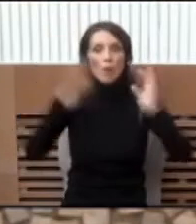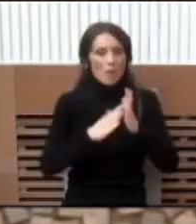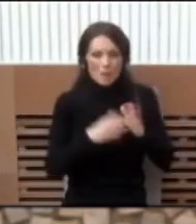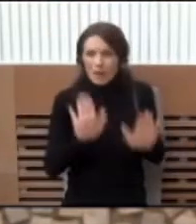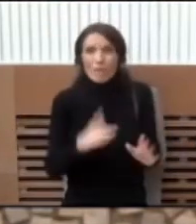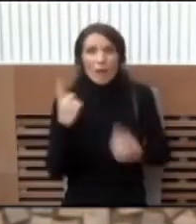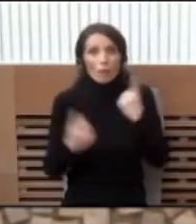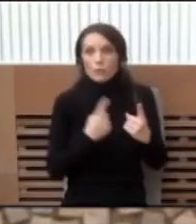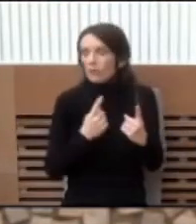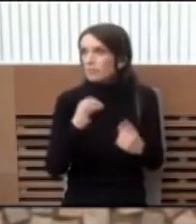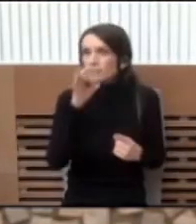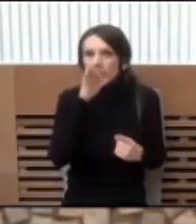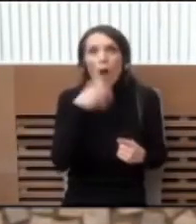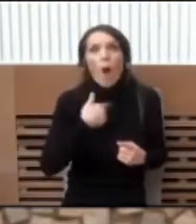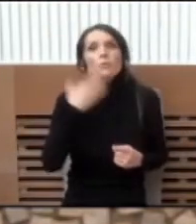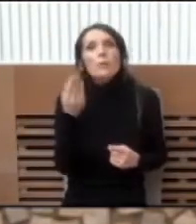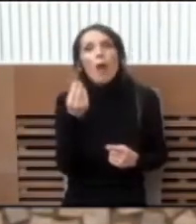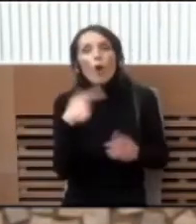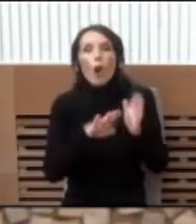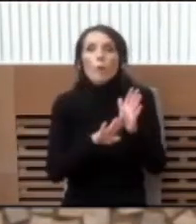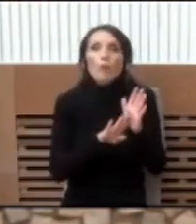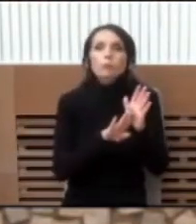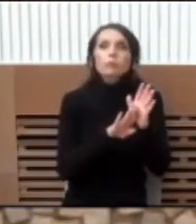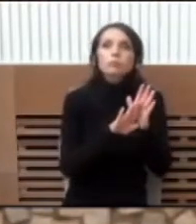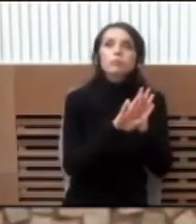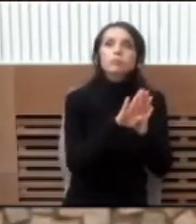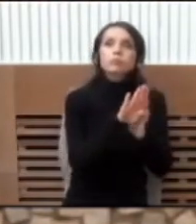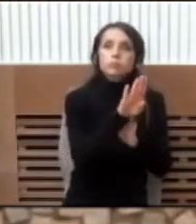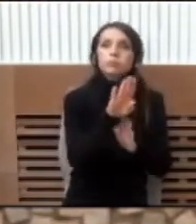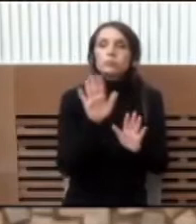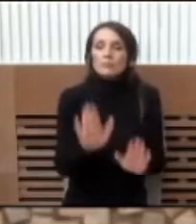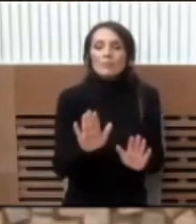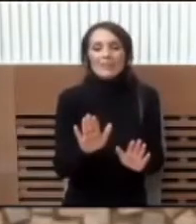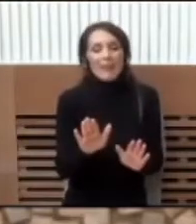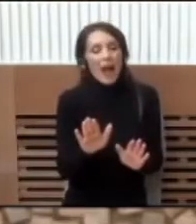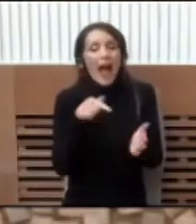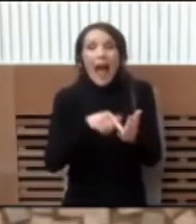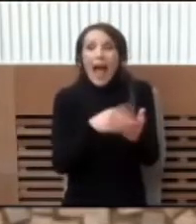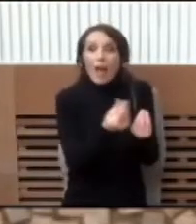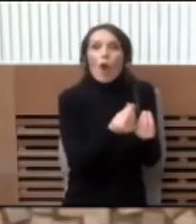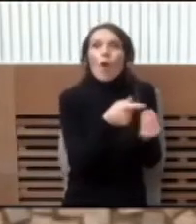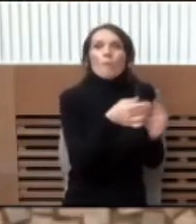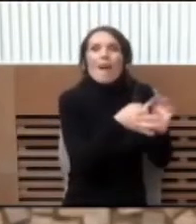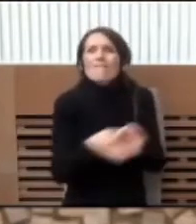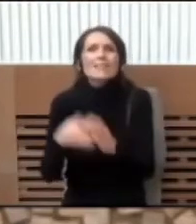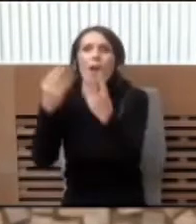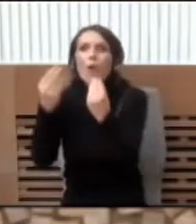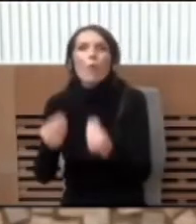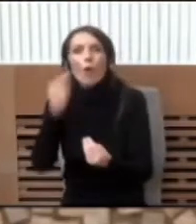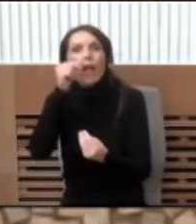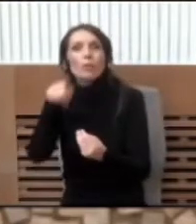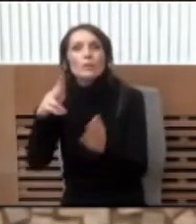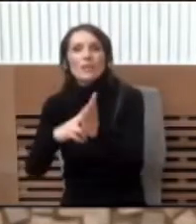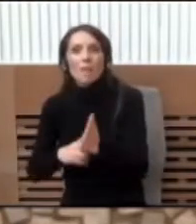gotovo nemogućim uslovima, čuvajući tako osnovu na kojoj se naslanjaju brojna osnovna ljudska prava. To dugujemo pre